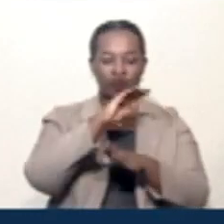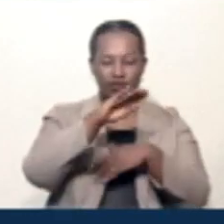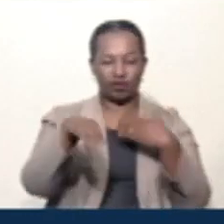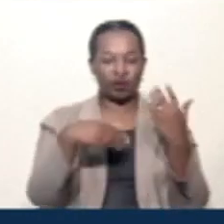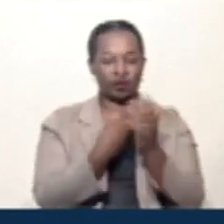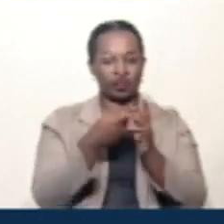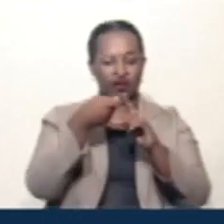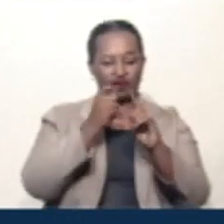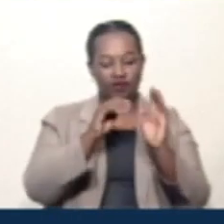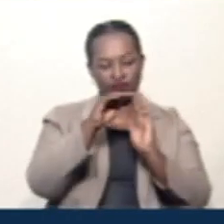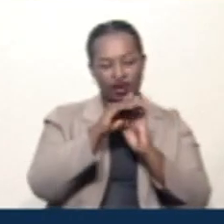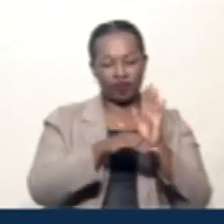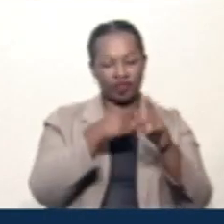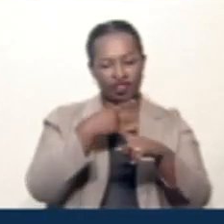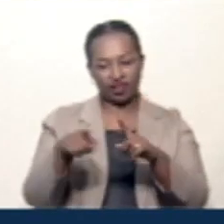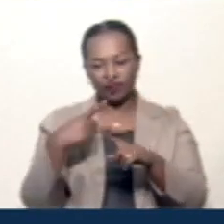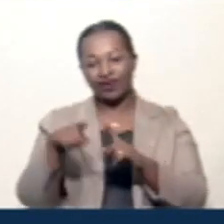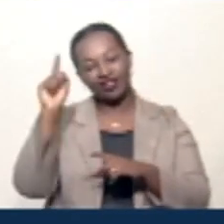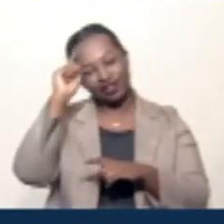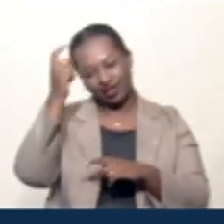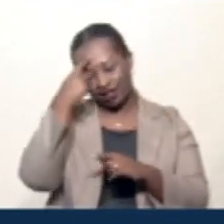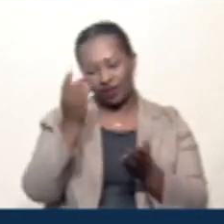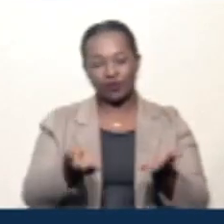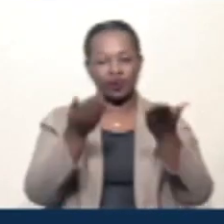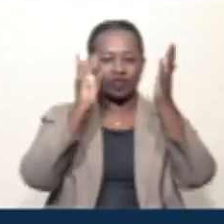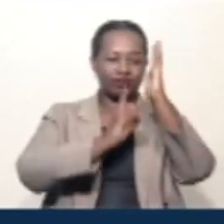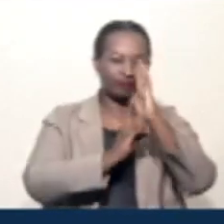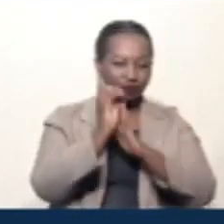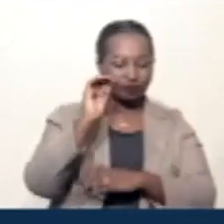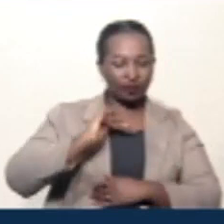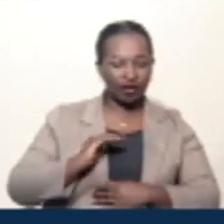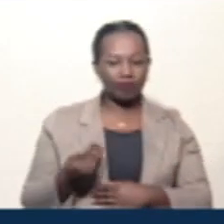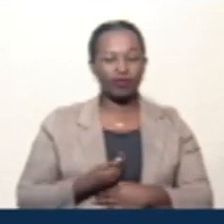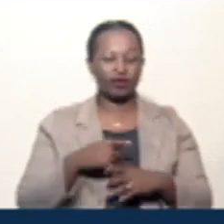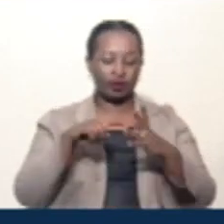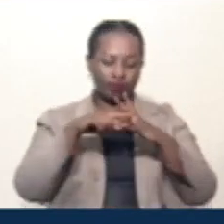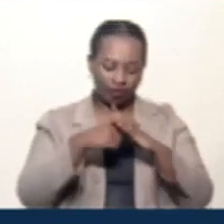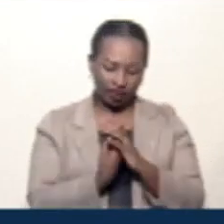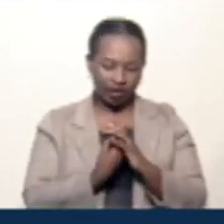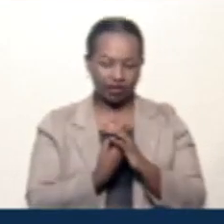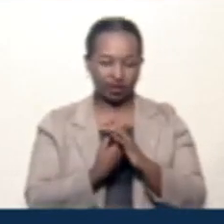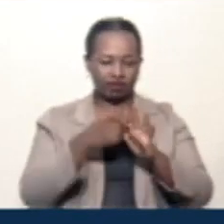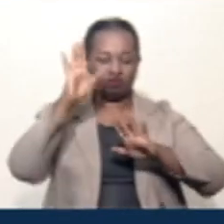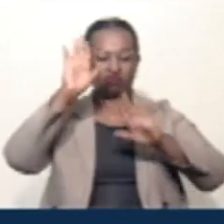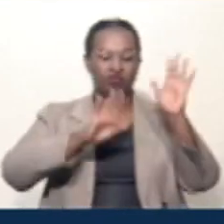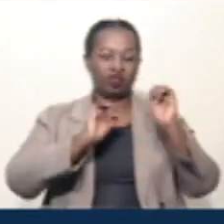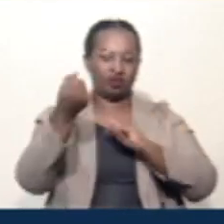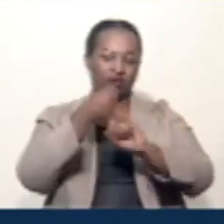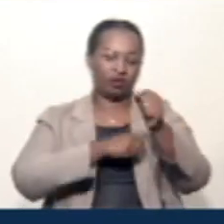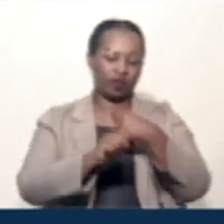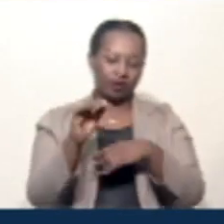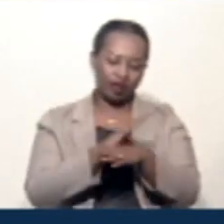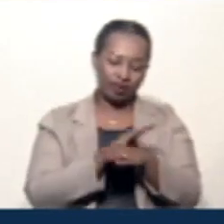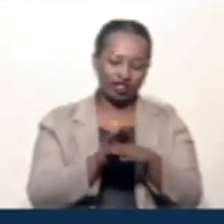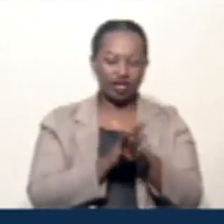ahanini gahunda zitandukanye za leta mu kurushaho kwiteza imbere. Abagore kandi ngo banatangiye no kwitabira n'ibindi bikorwa by'ubucuruzi